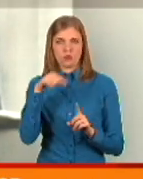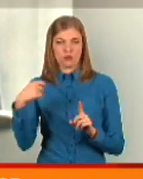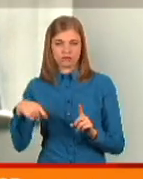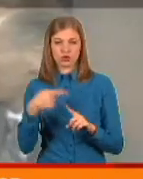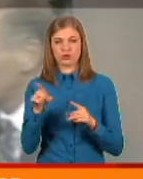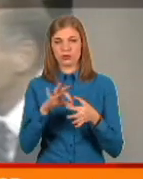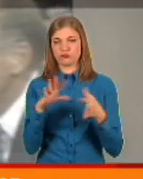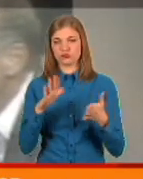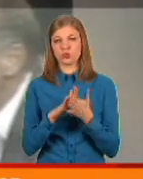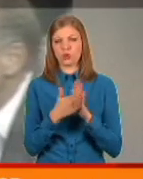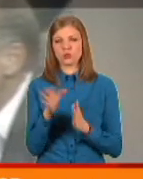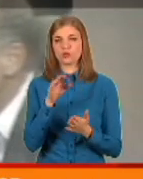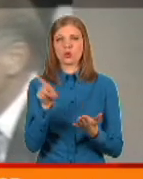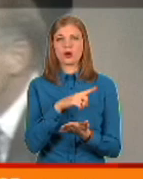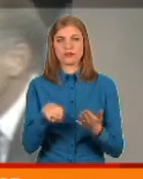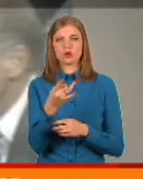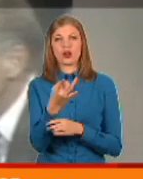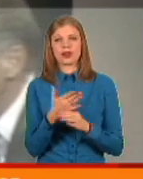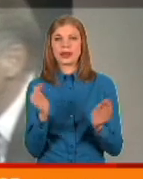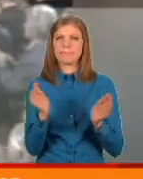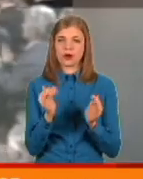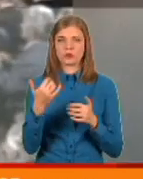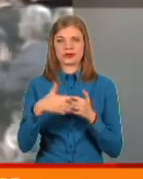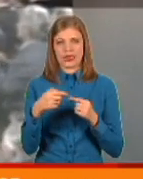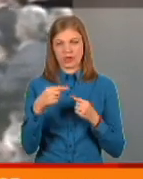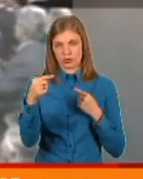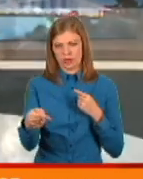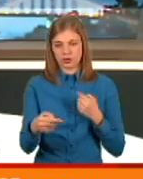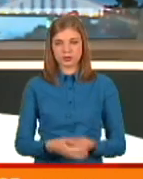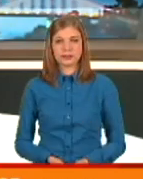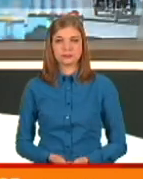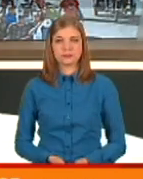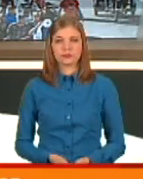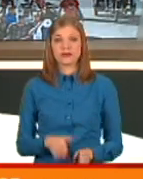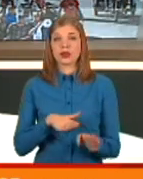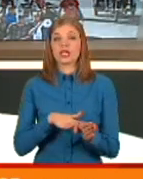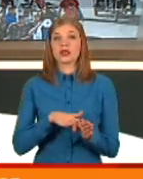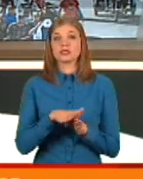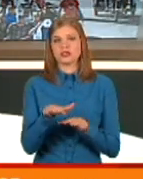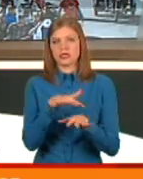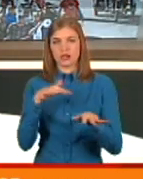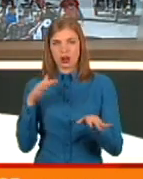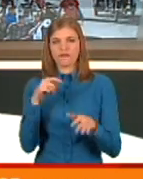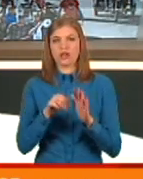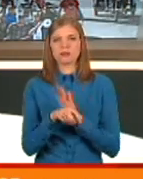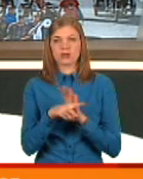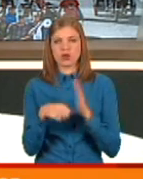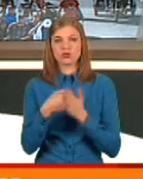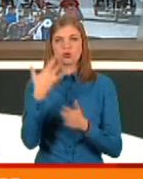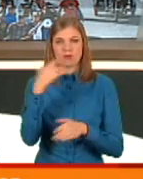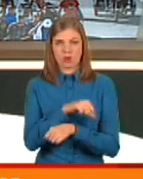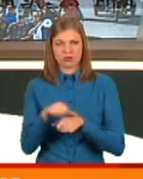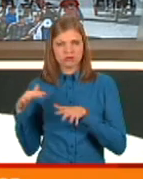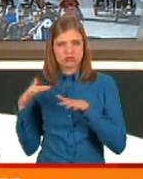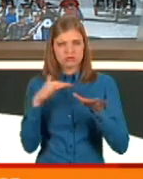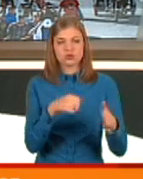розривають угоду про ліквідацію ракет малої та середньої дальності. Цілий караван мігрантів суне до американського кордону.